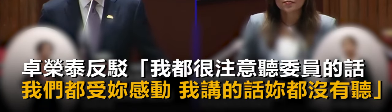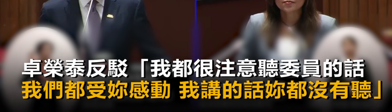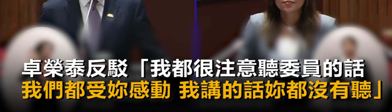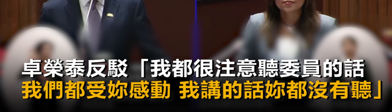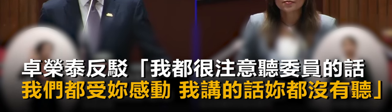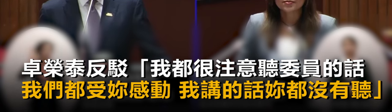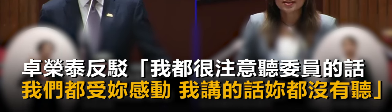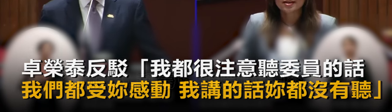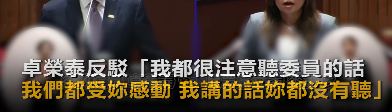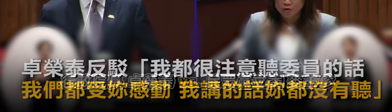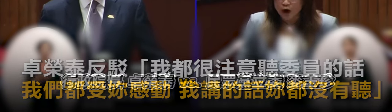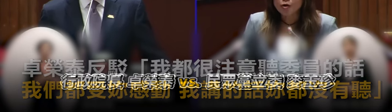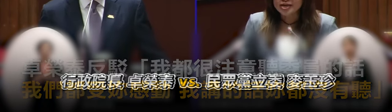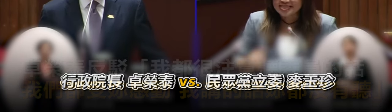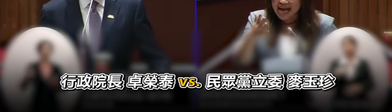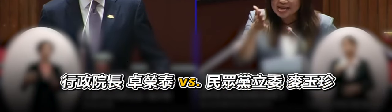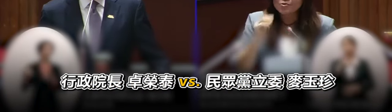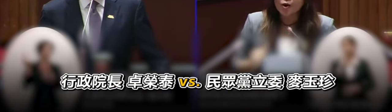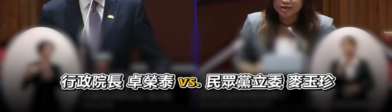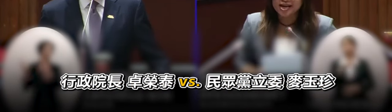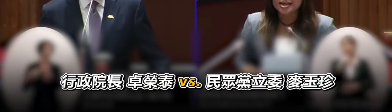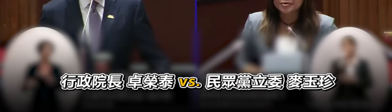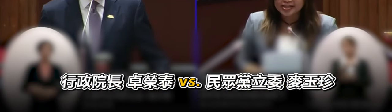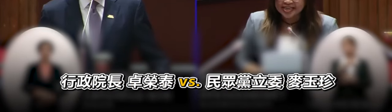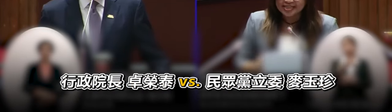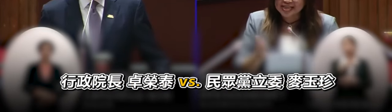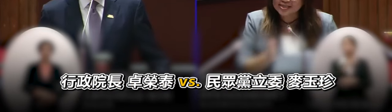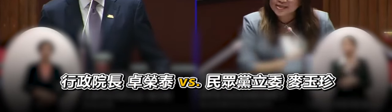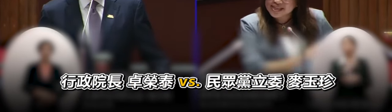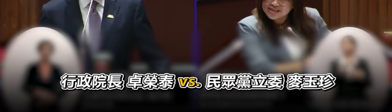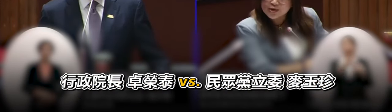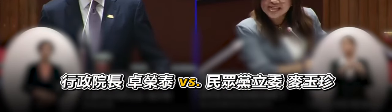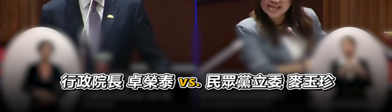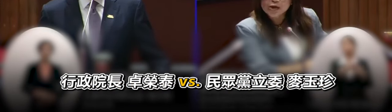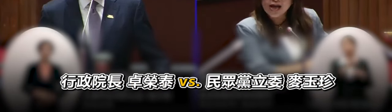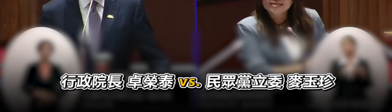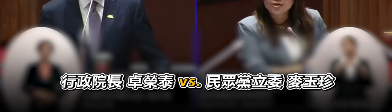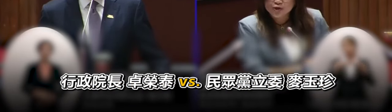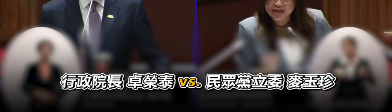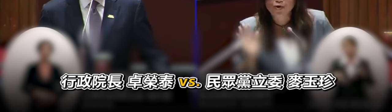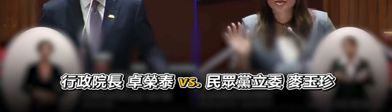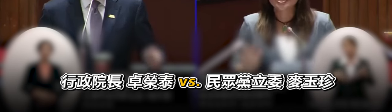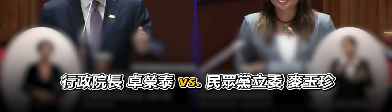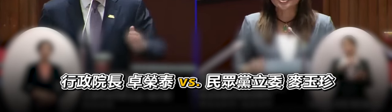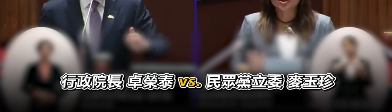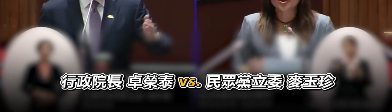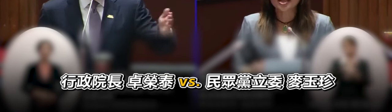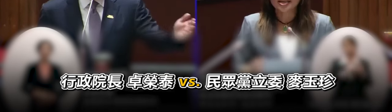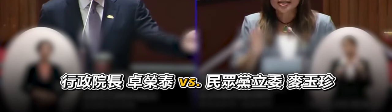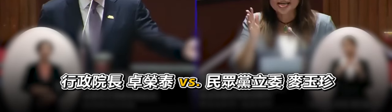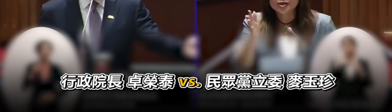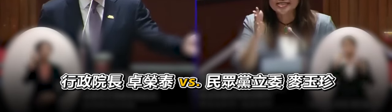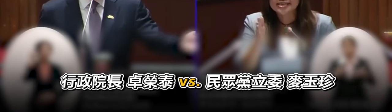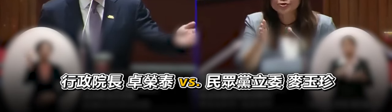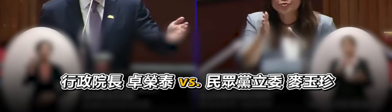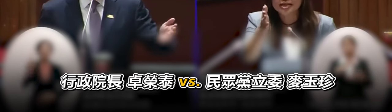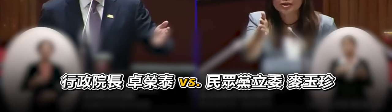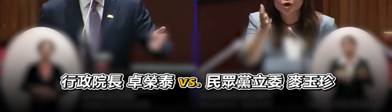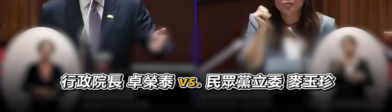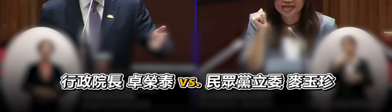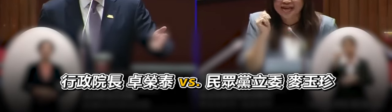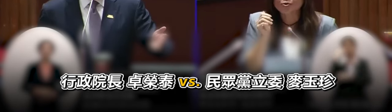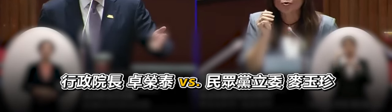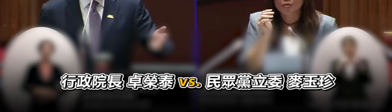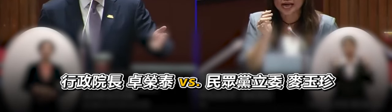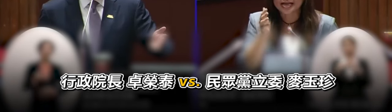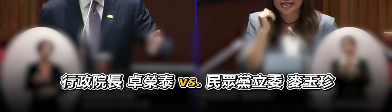感动，我讲的话你都没有听。 有，你答应我，我当然会听，但是针对这一块是全国的人的注意， 后续的 针对新住民，